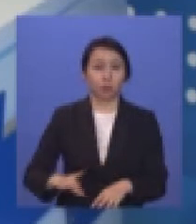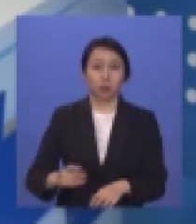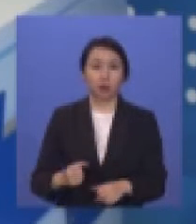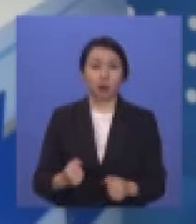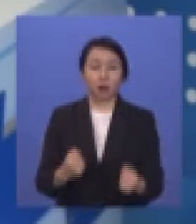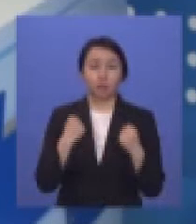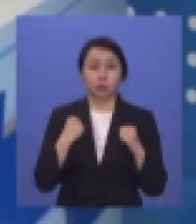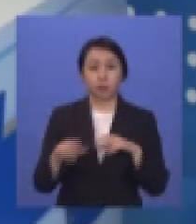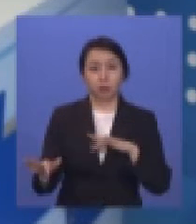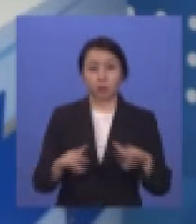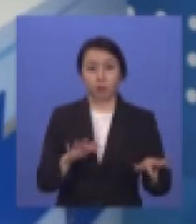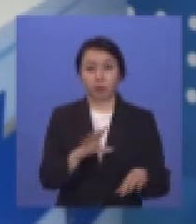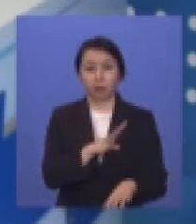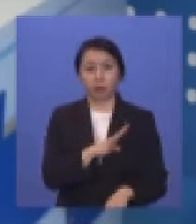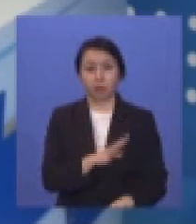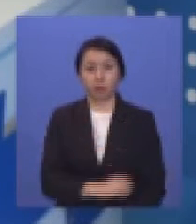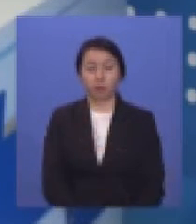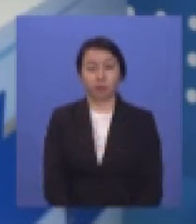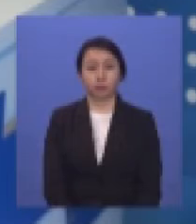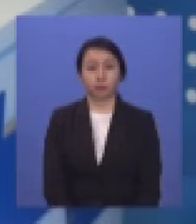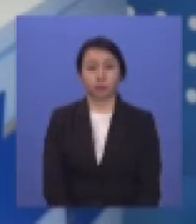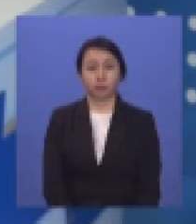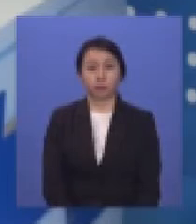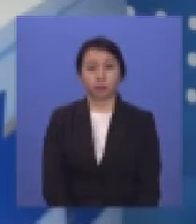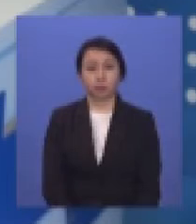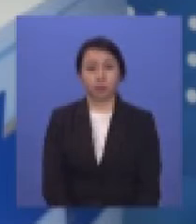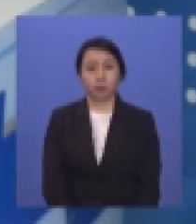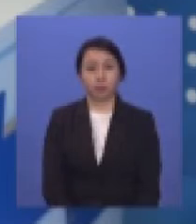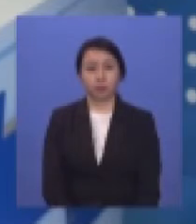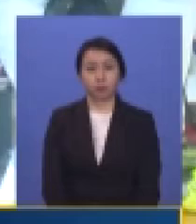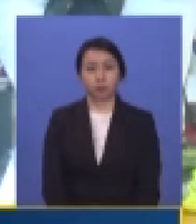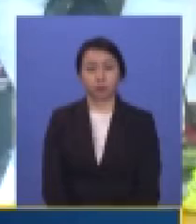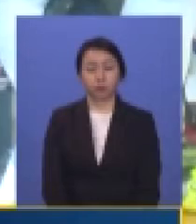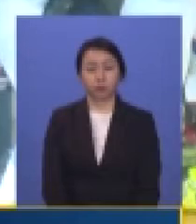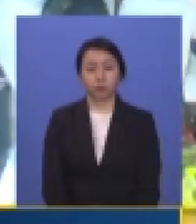на республике. На спортивном мероприятии побывала наша съемочная группа.